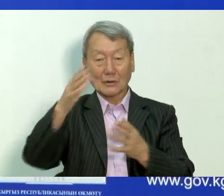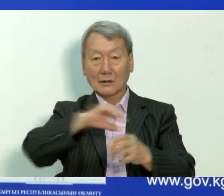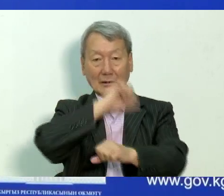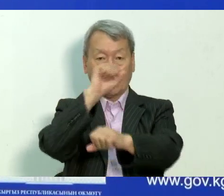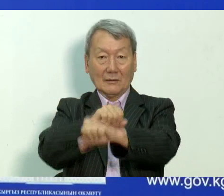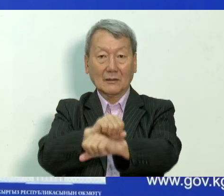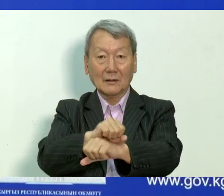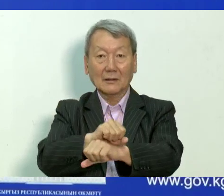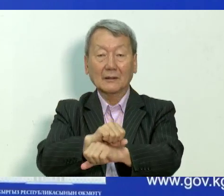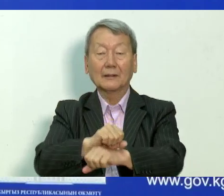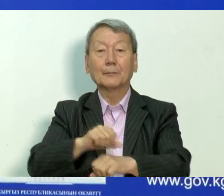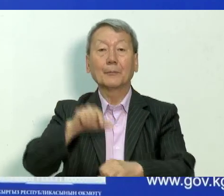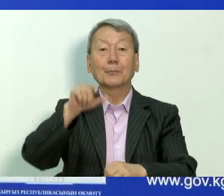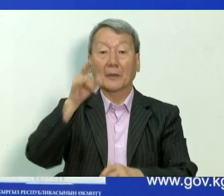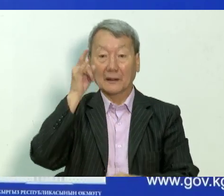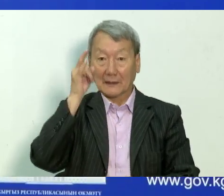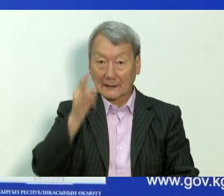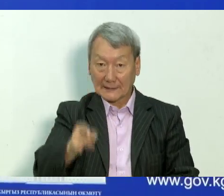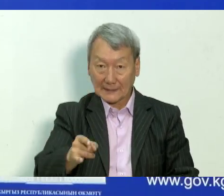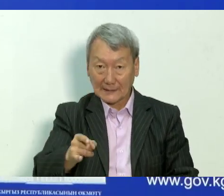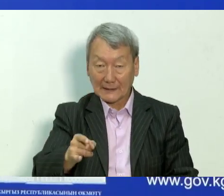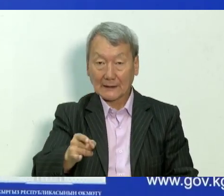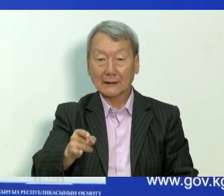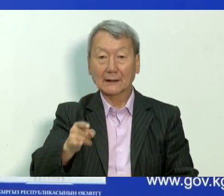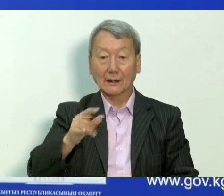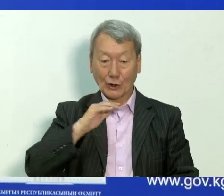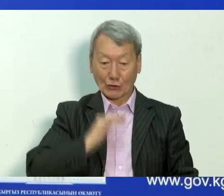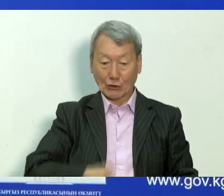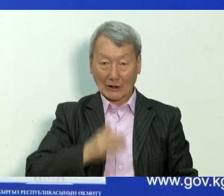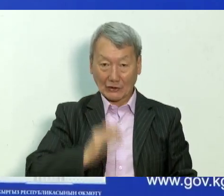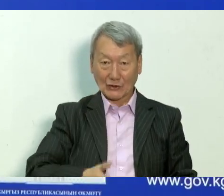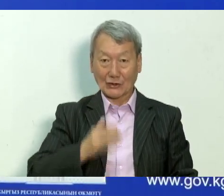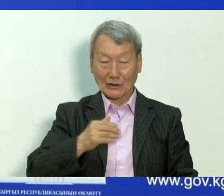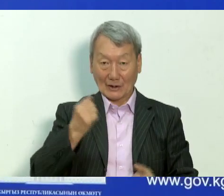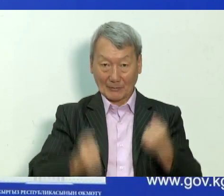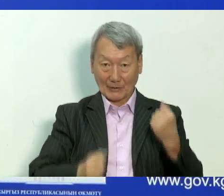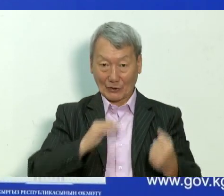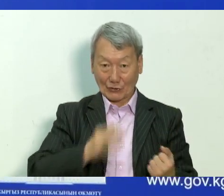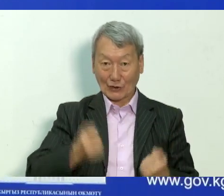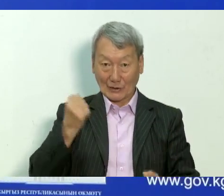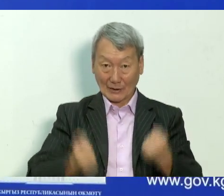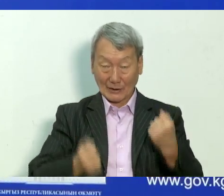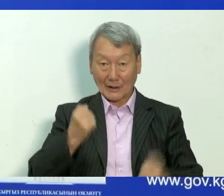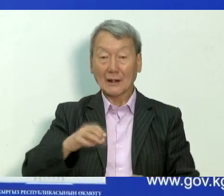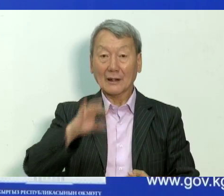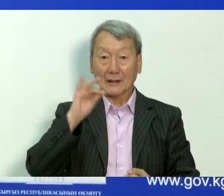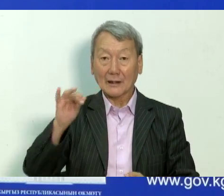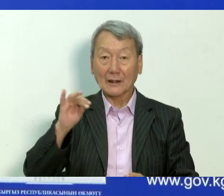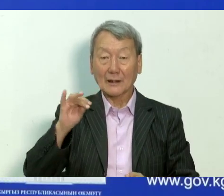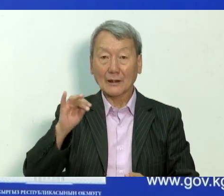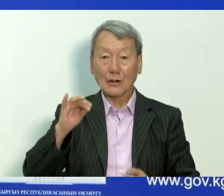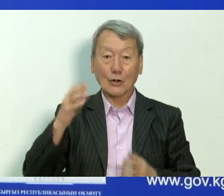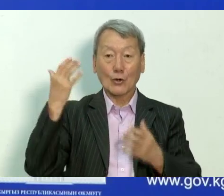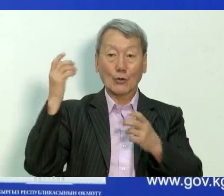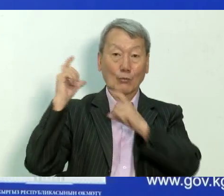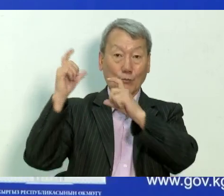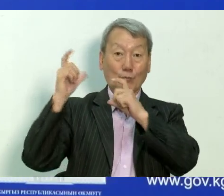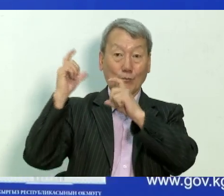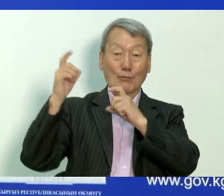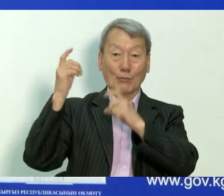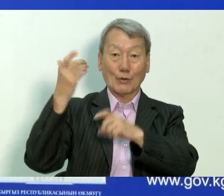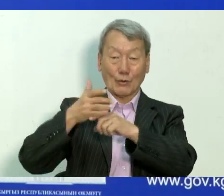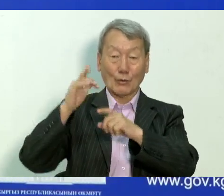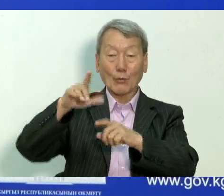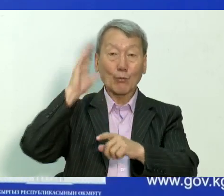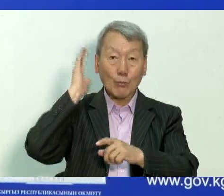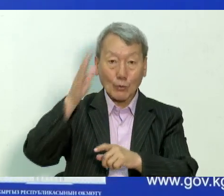отметить здесь такси, частные извозчики, частные машины и большегрузные автотранспортные